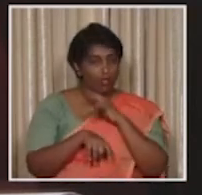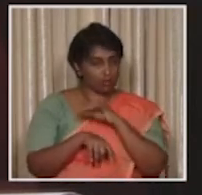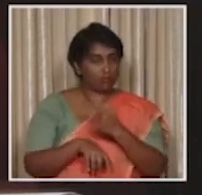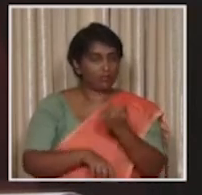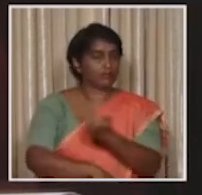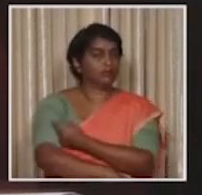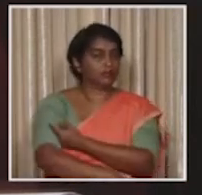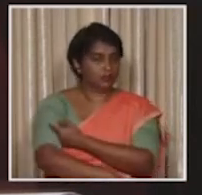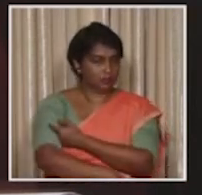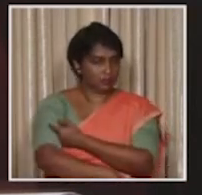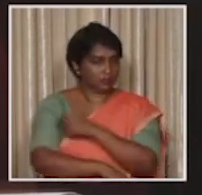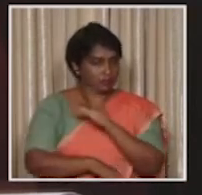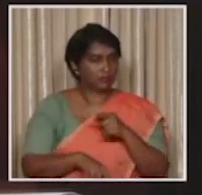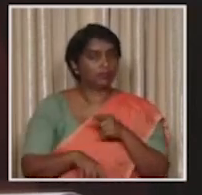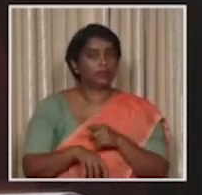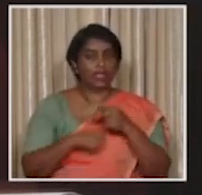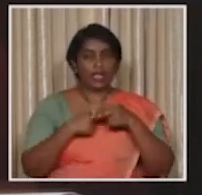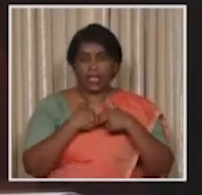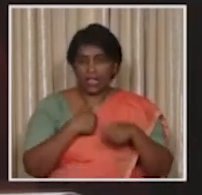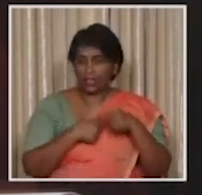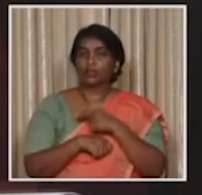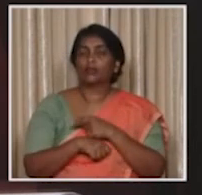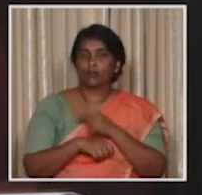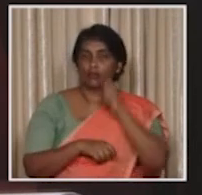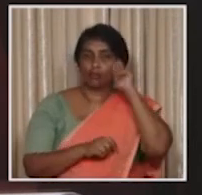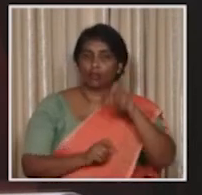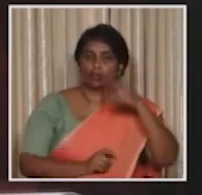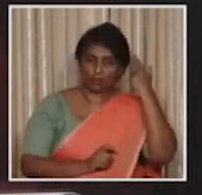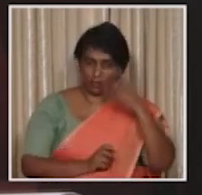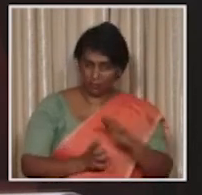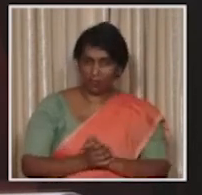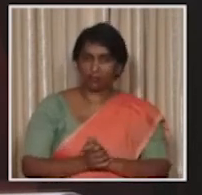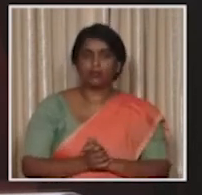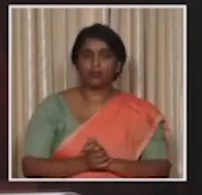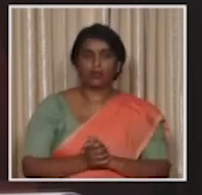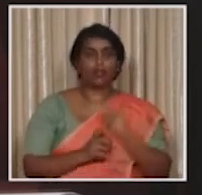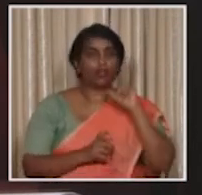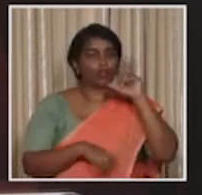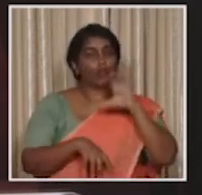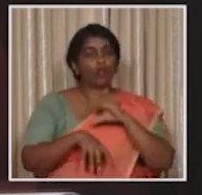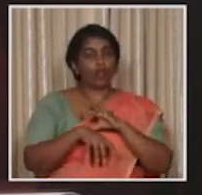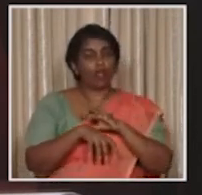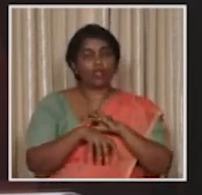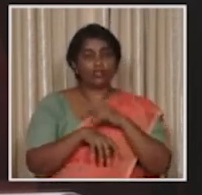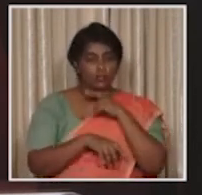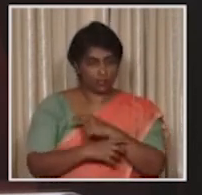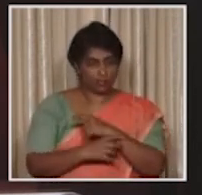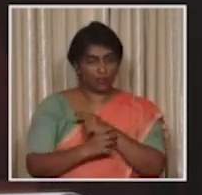එන්නතක් ආසාත්මික වීමේ හේතුවෙන් පුද්ගලයෙකු මිය ගිහිල්ලා තිබෙනවා. කොළඹ ජාතික අක්ෂි